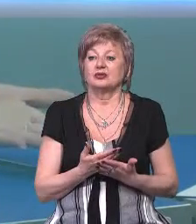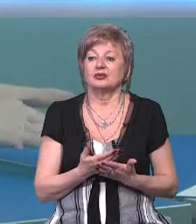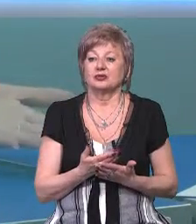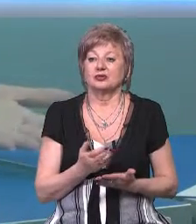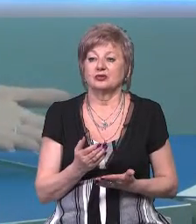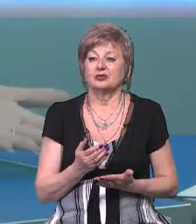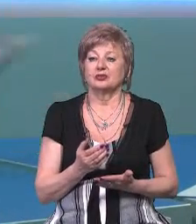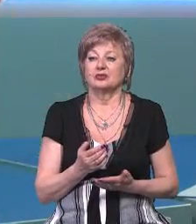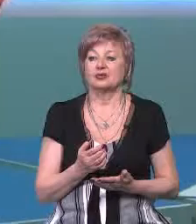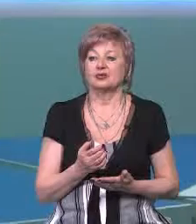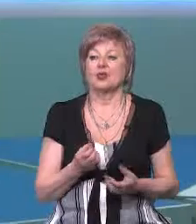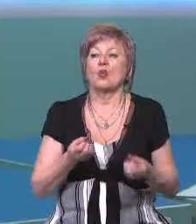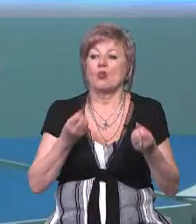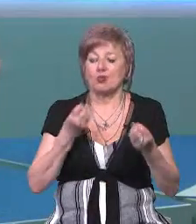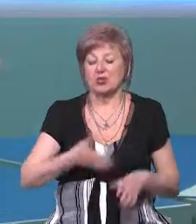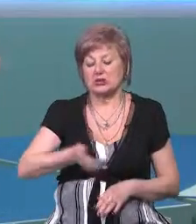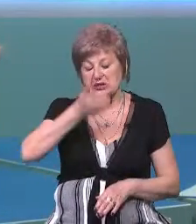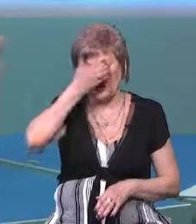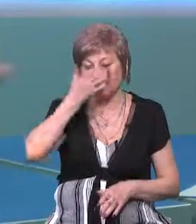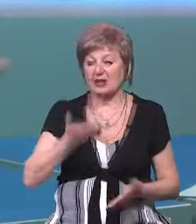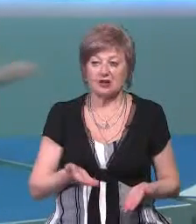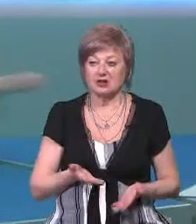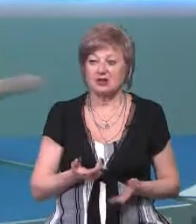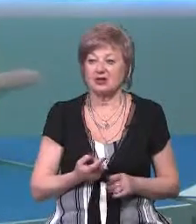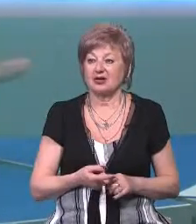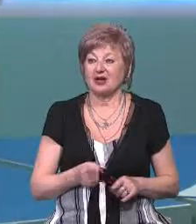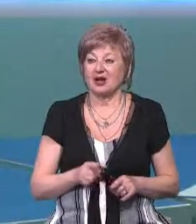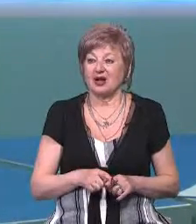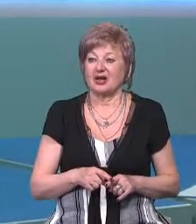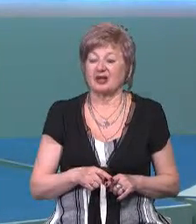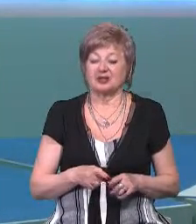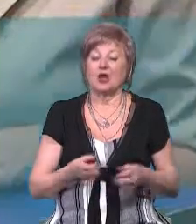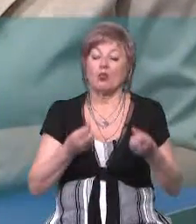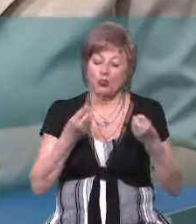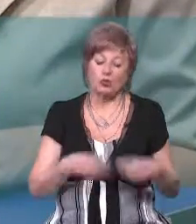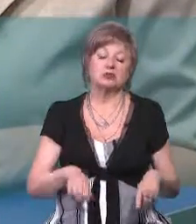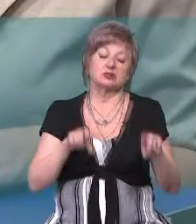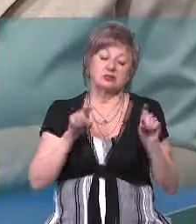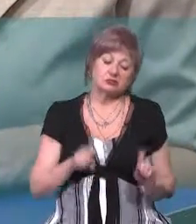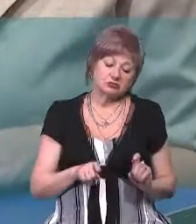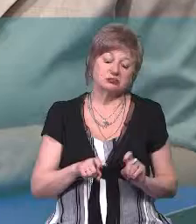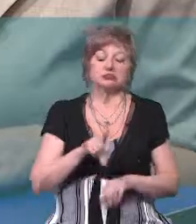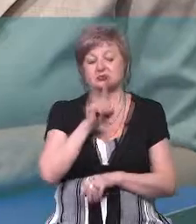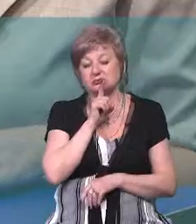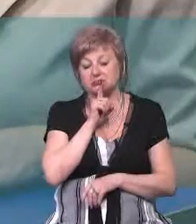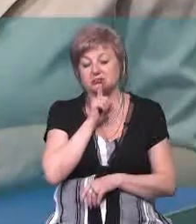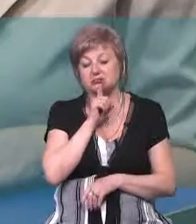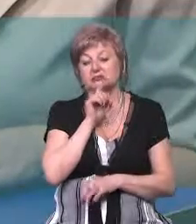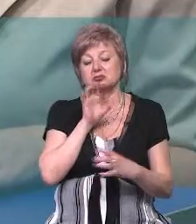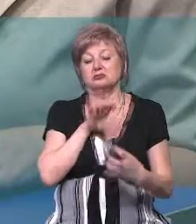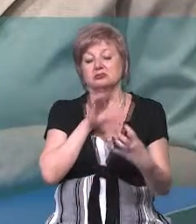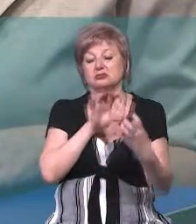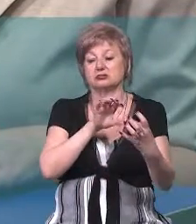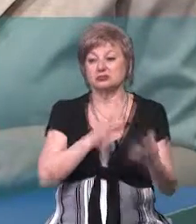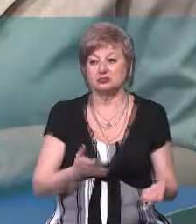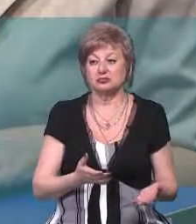ну, і просто закривати очі. Ну, просто, ну, це ж простіше їхати і мовчати, ну, тому що треба